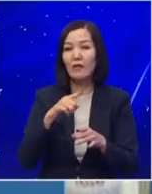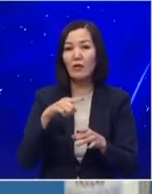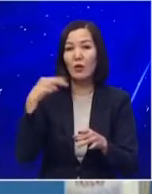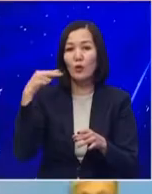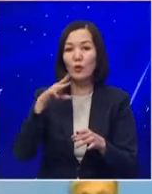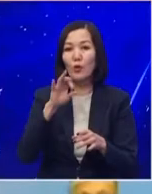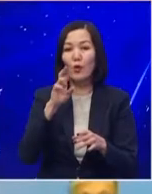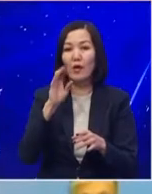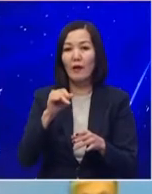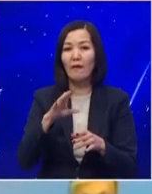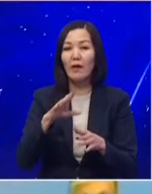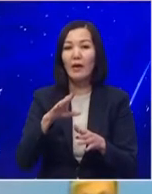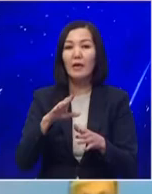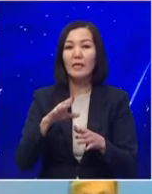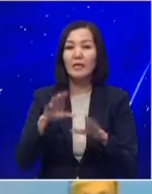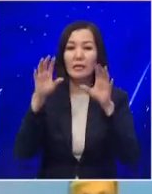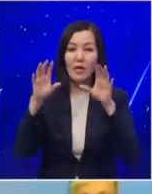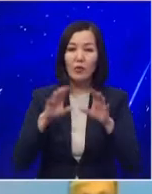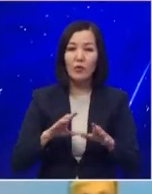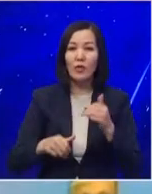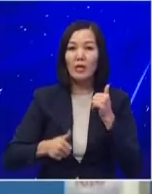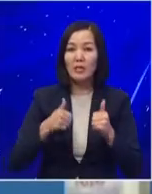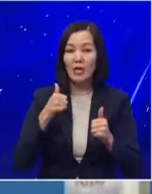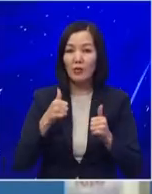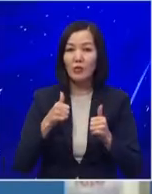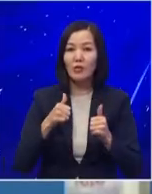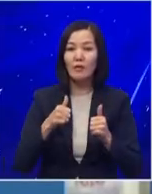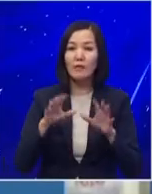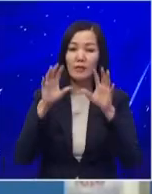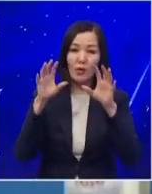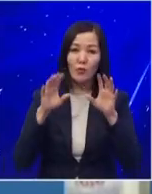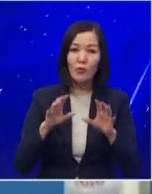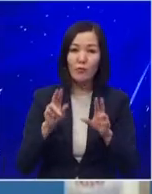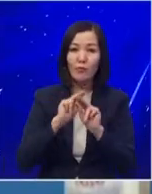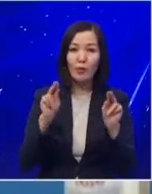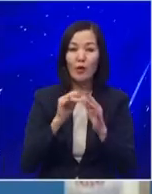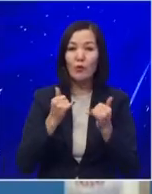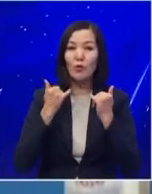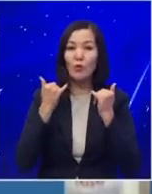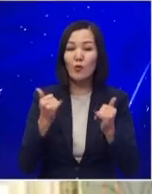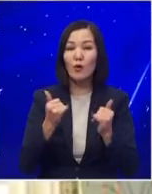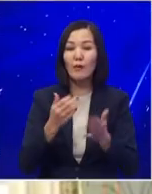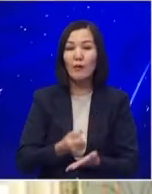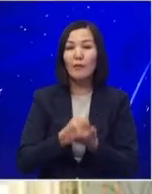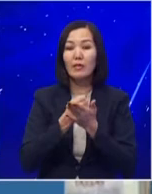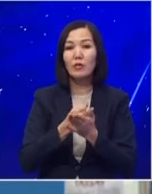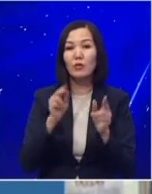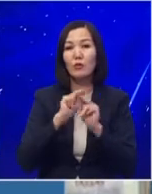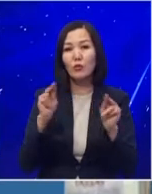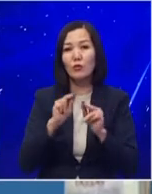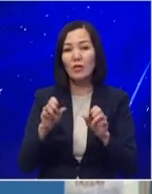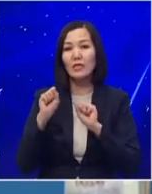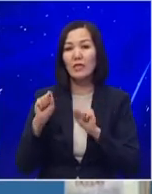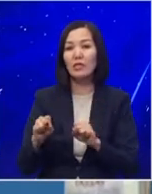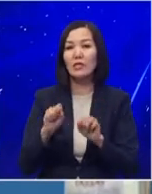подтверждением этому стал закон о статусе педагога вступивший в силу в этом году он направлен не только на поддержку учителей но и защиту